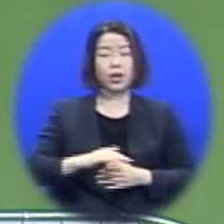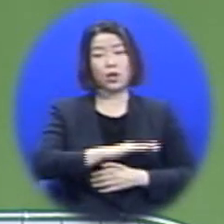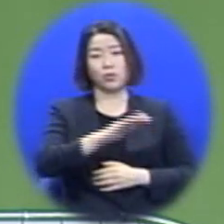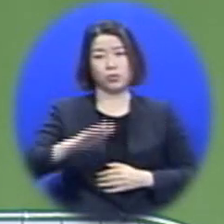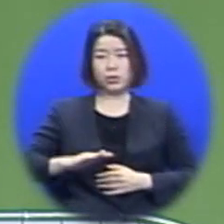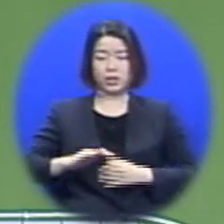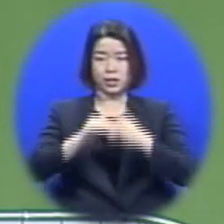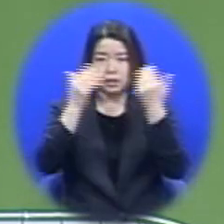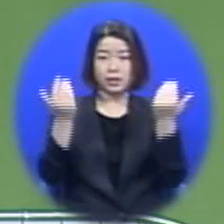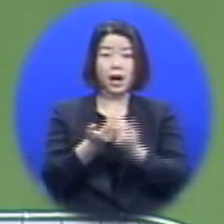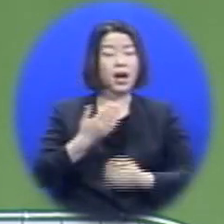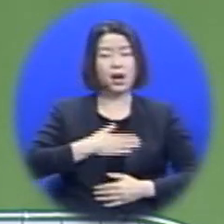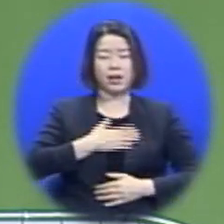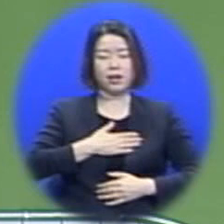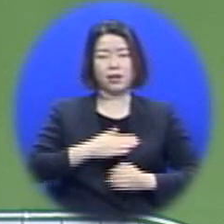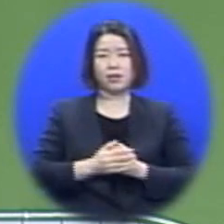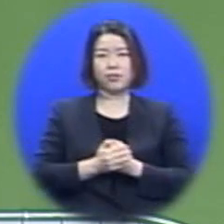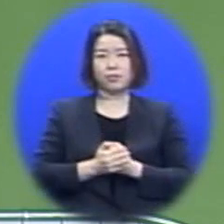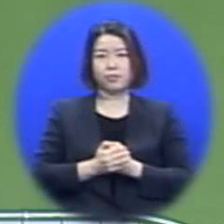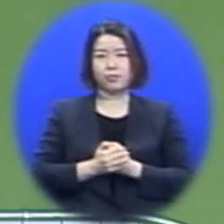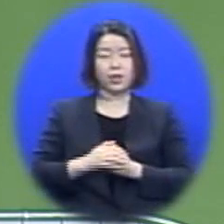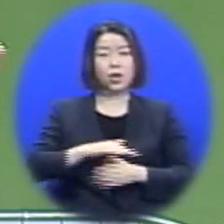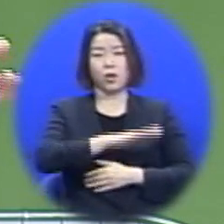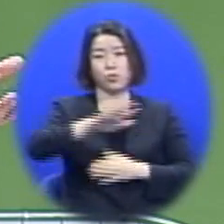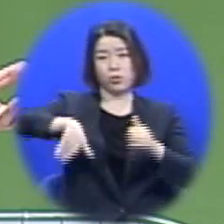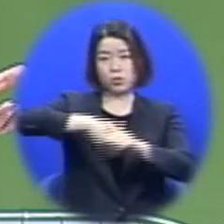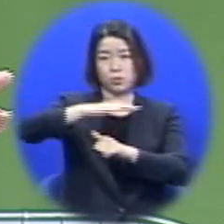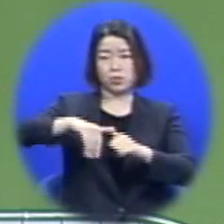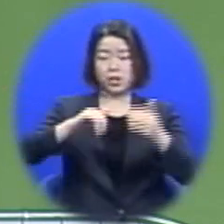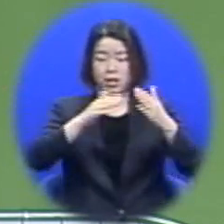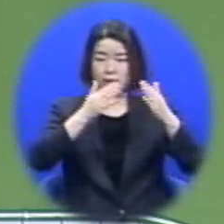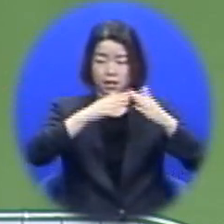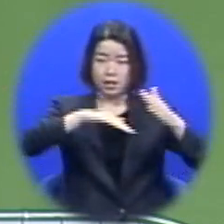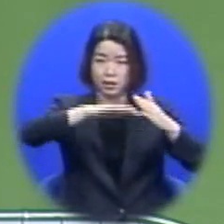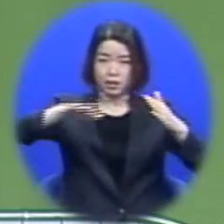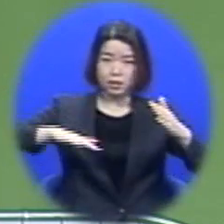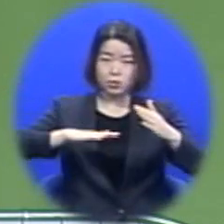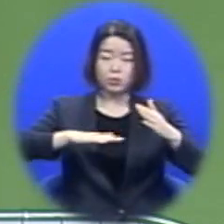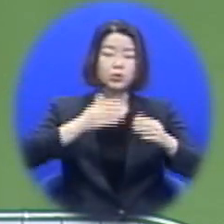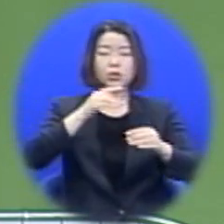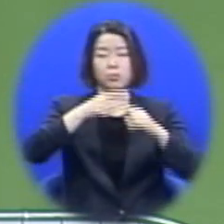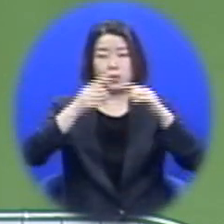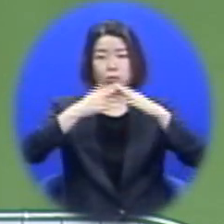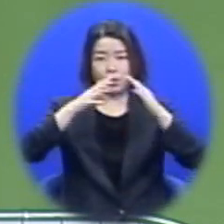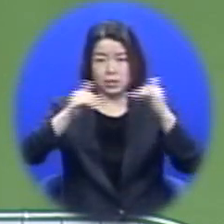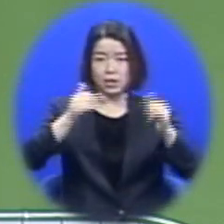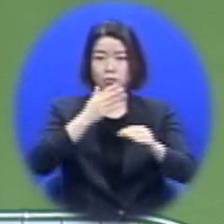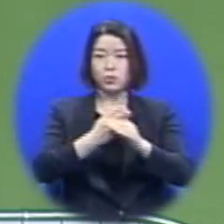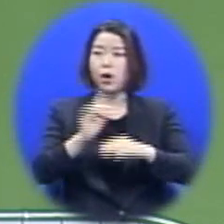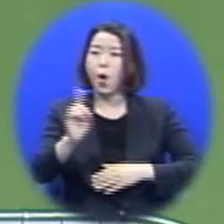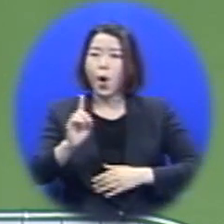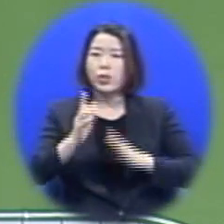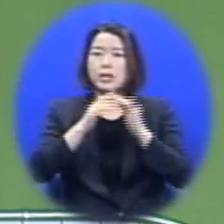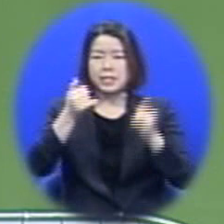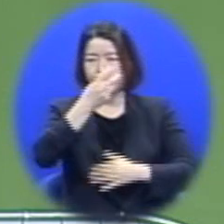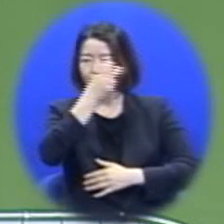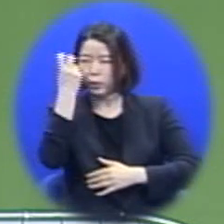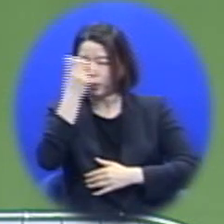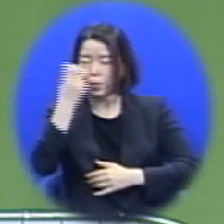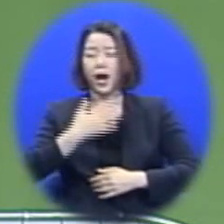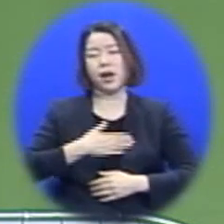여러분, 우리는 다 압니다. 우리 주변에, 우리 가족 중에, 우리 교인들 중에 어떤 사람이 똑똑한